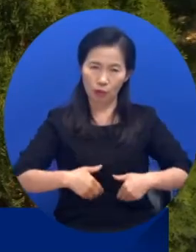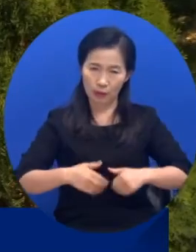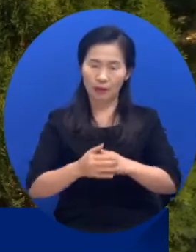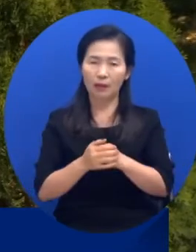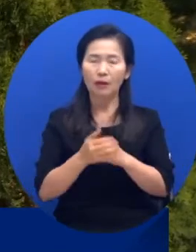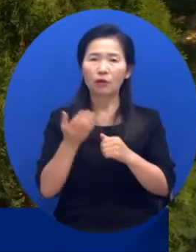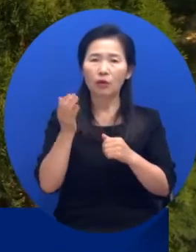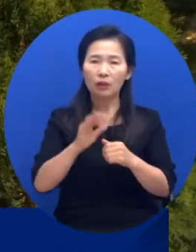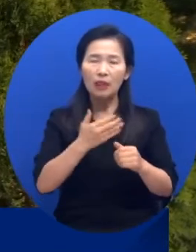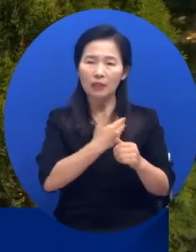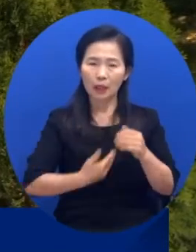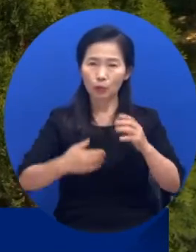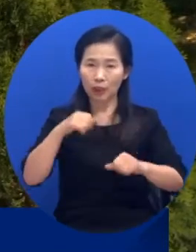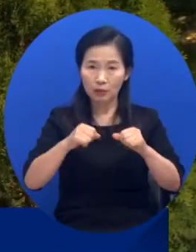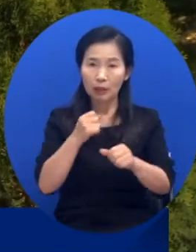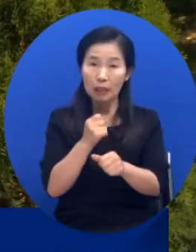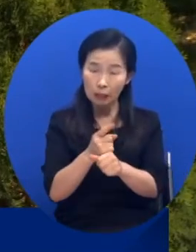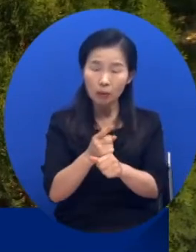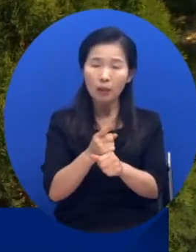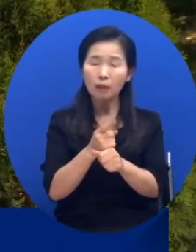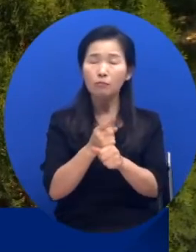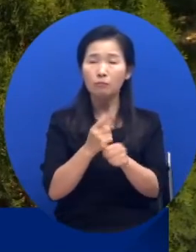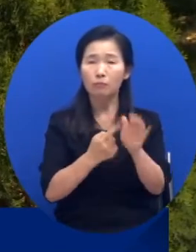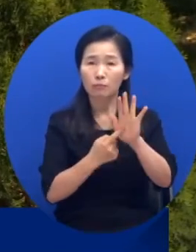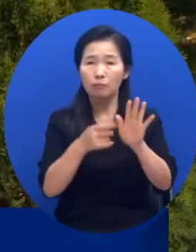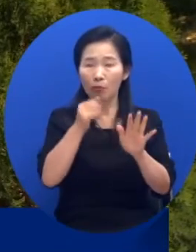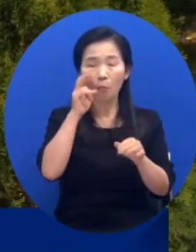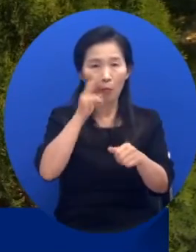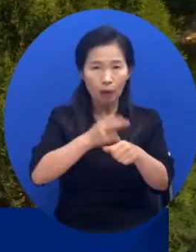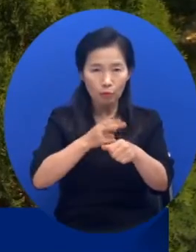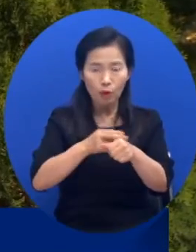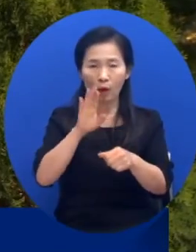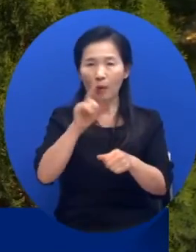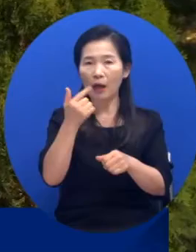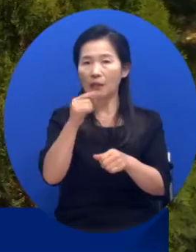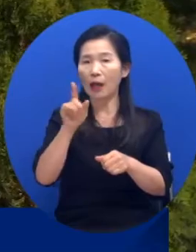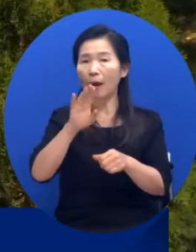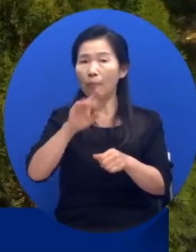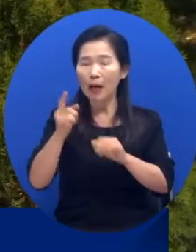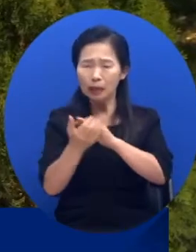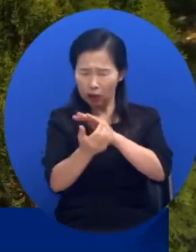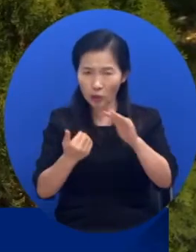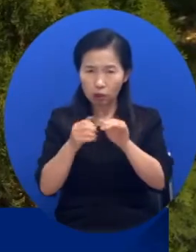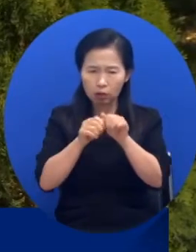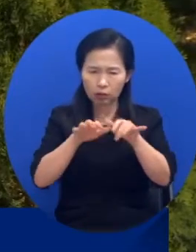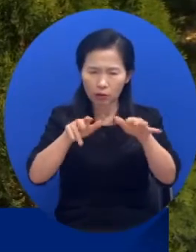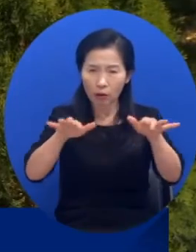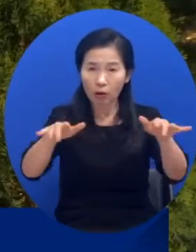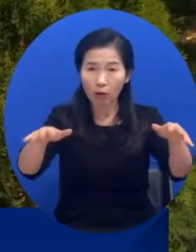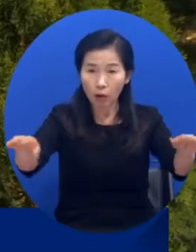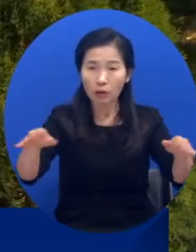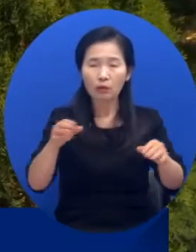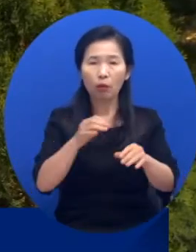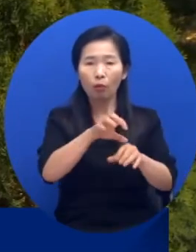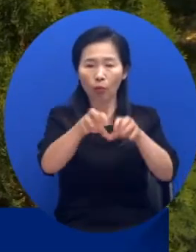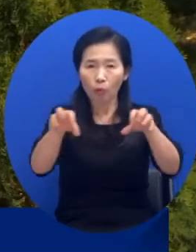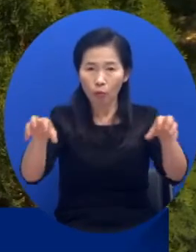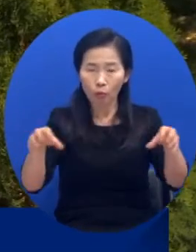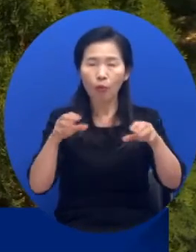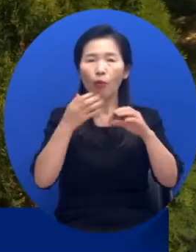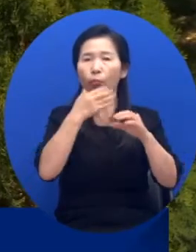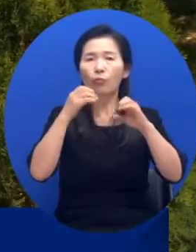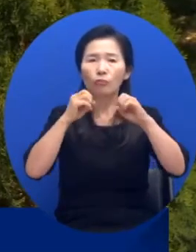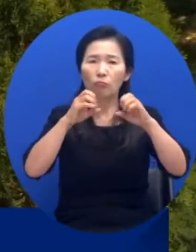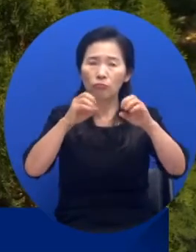모델이 사도행전에 이미 있습니다. 거기 바울과 바나바 이전에 흩어진 사람들이 여러 곳을 다니면서 복음을 전했던 그 풀뿌리